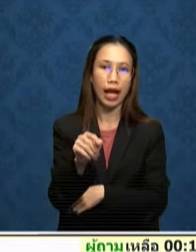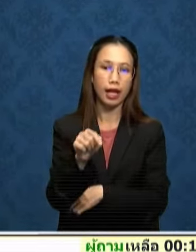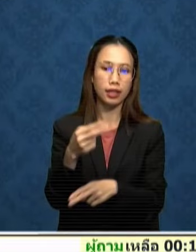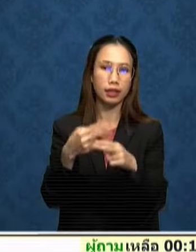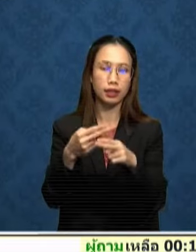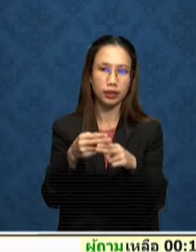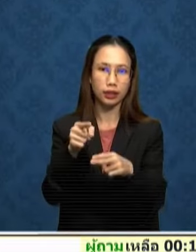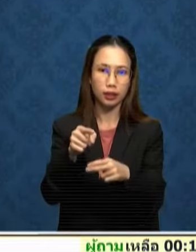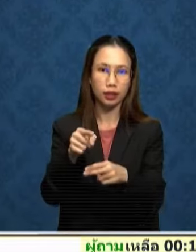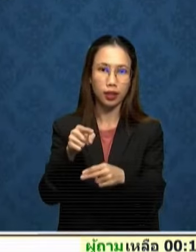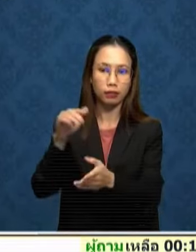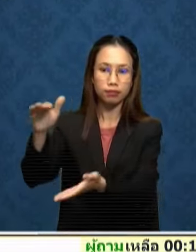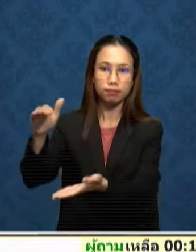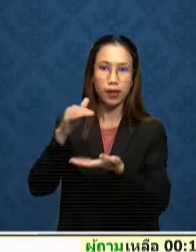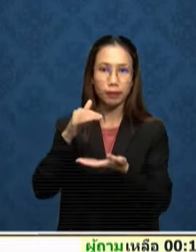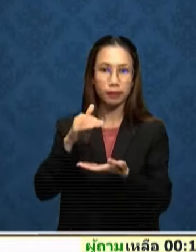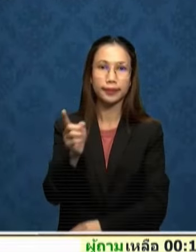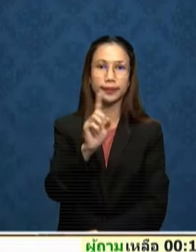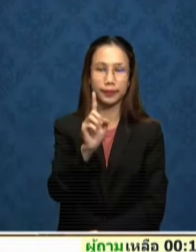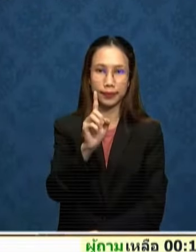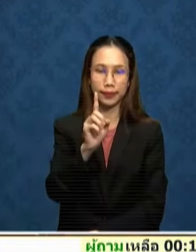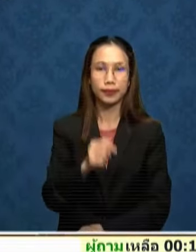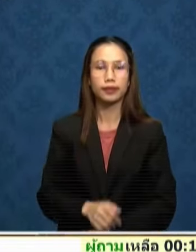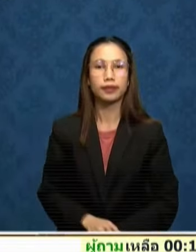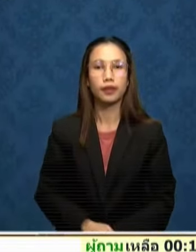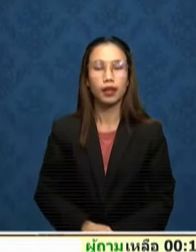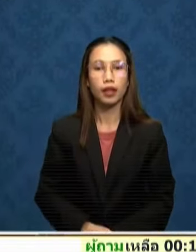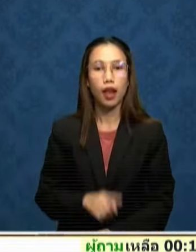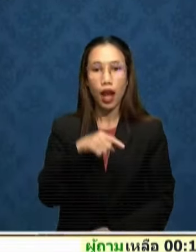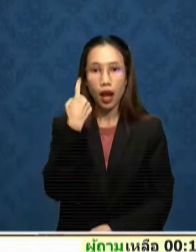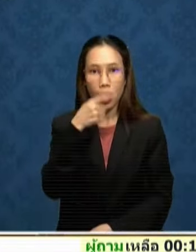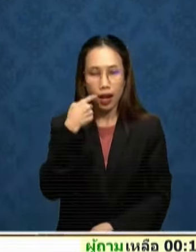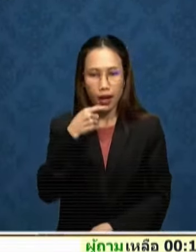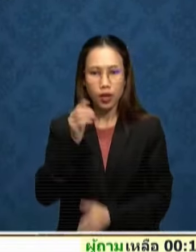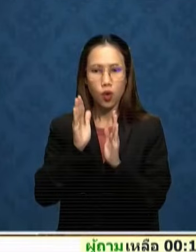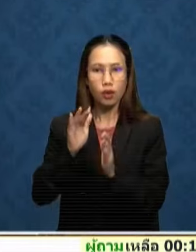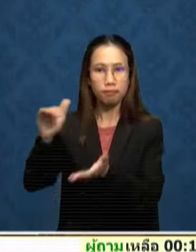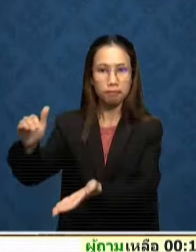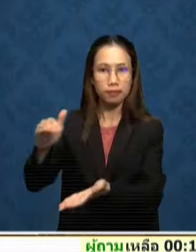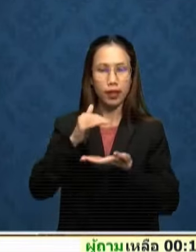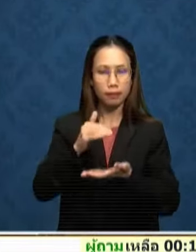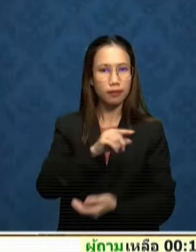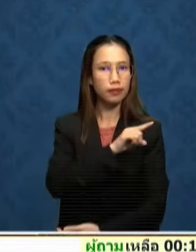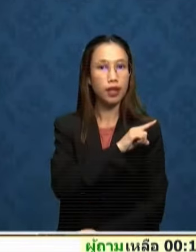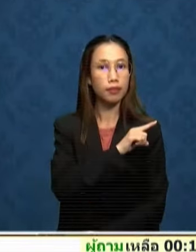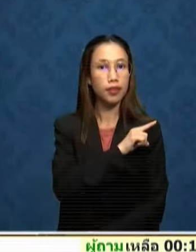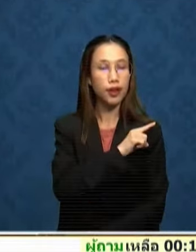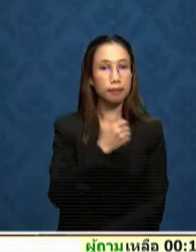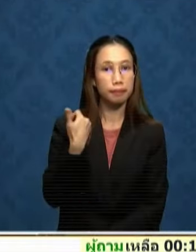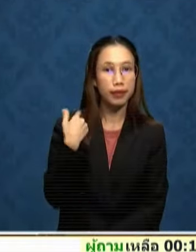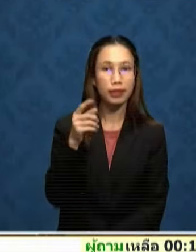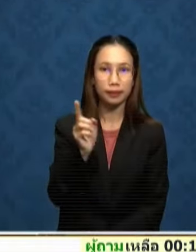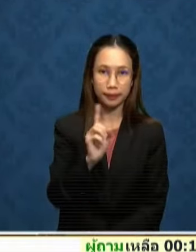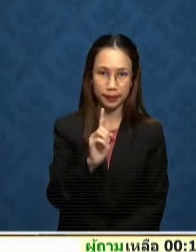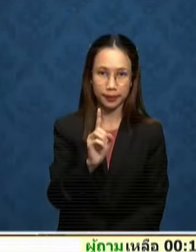นี้เข้าโดยวิธีการใดบ้างและผู้ที่มีการนำเข้าได้มีส่วนรับผิดชอบอย่างไร